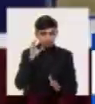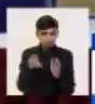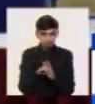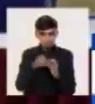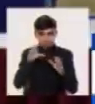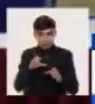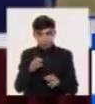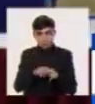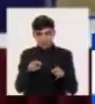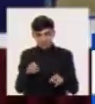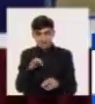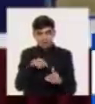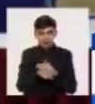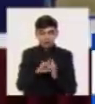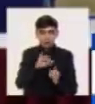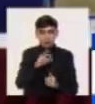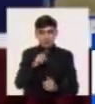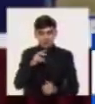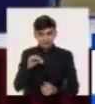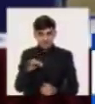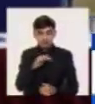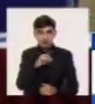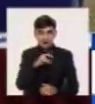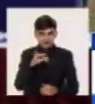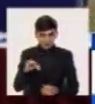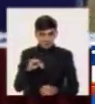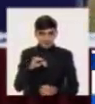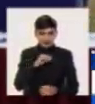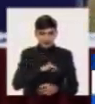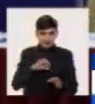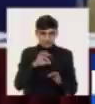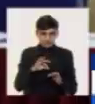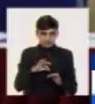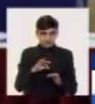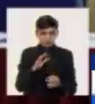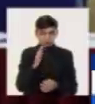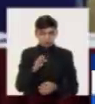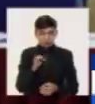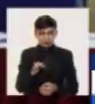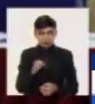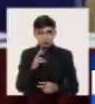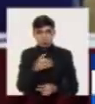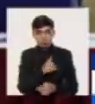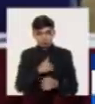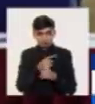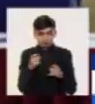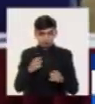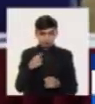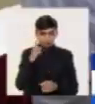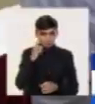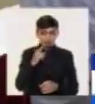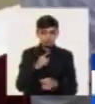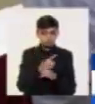да ішкі рухани және азаматтық автономиясы сақталады ғой. Оны айтамын деген адамға ешқандай шек жоқ менің